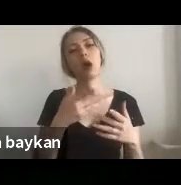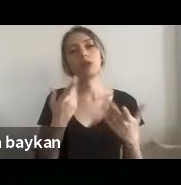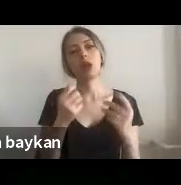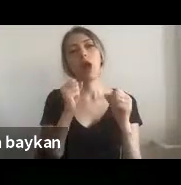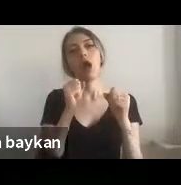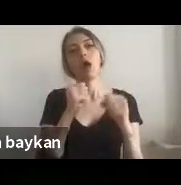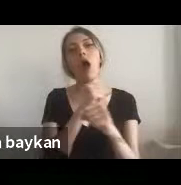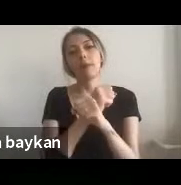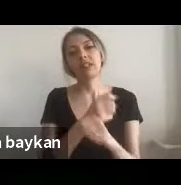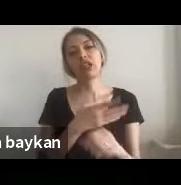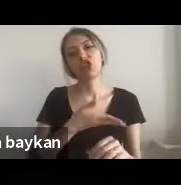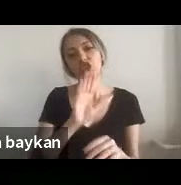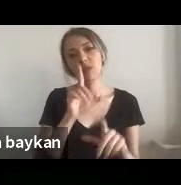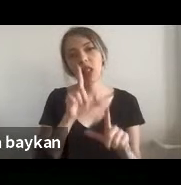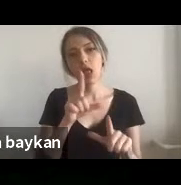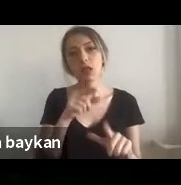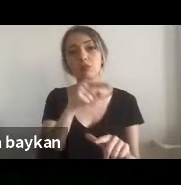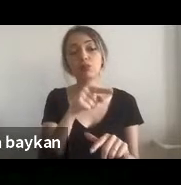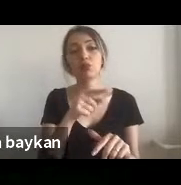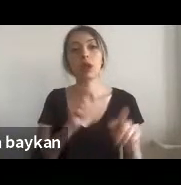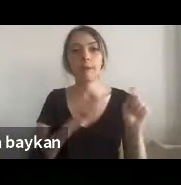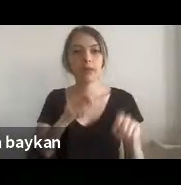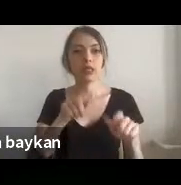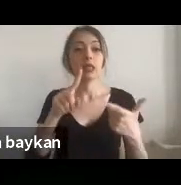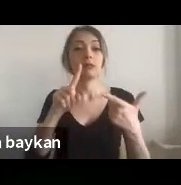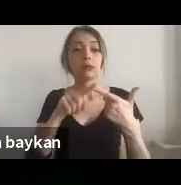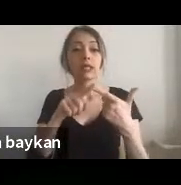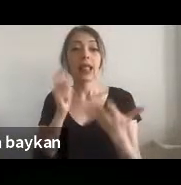tazminat öngörülmüşse o tazminat ödenmiş mi?